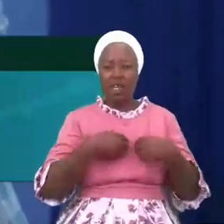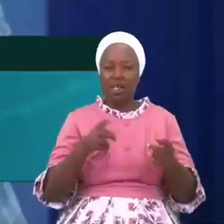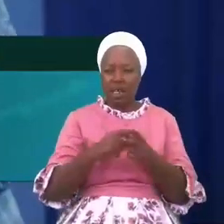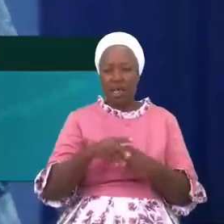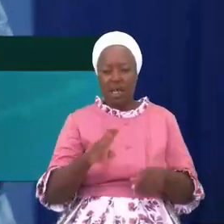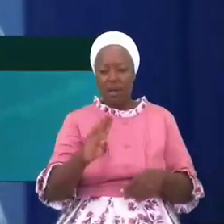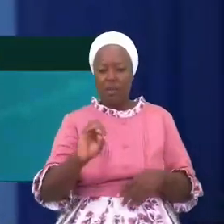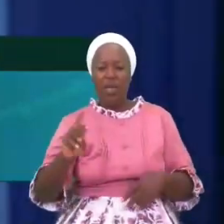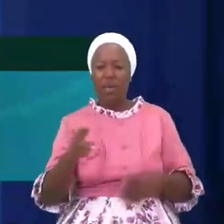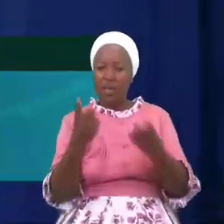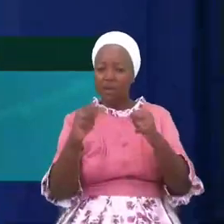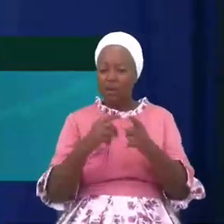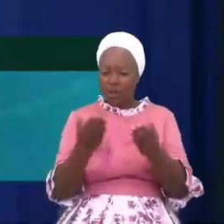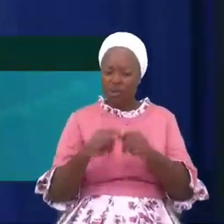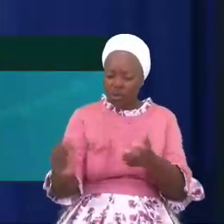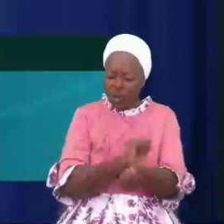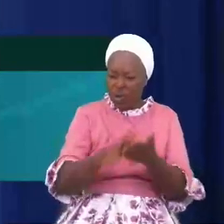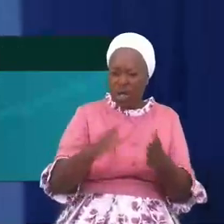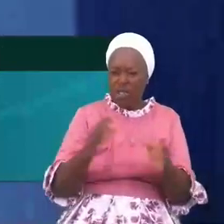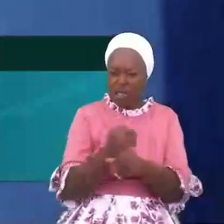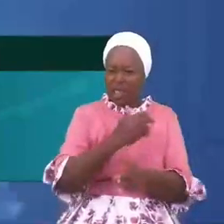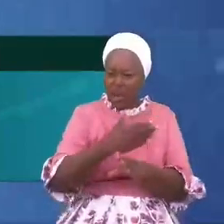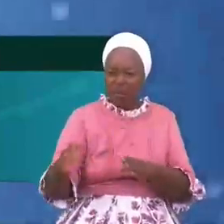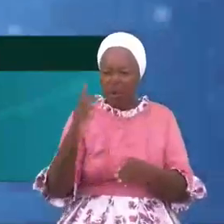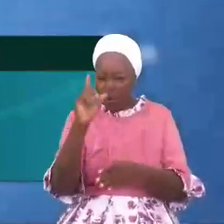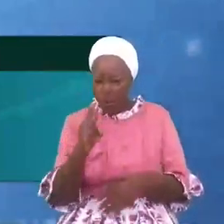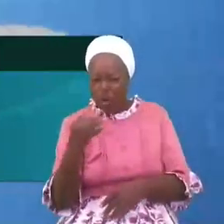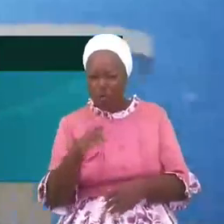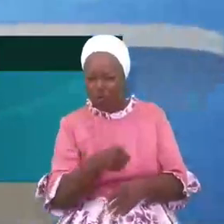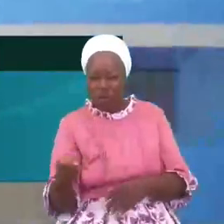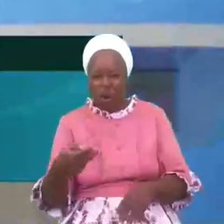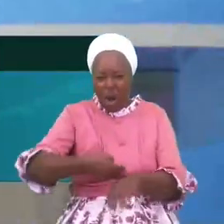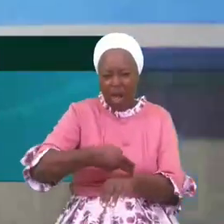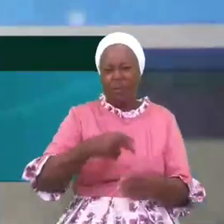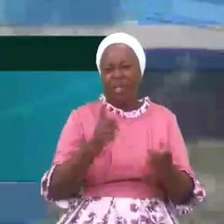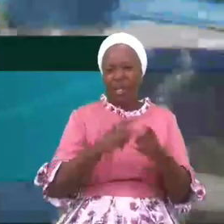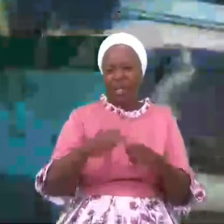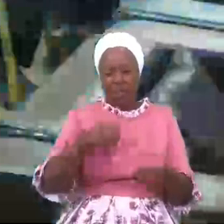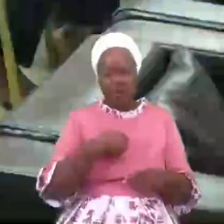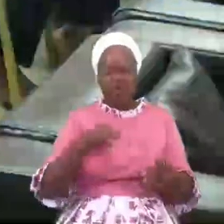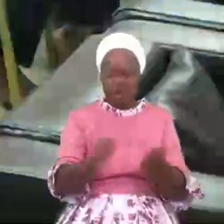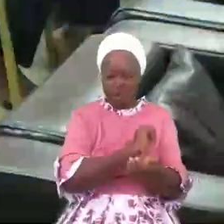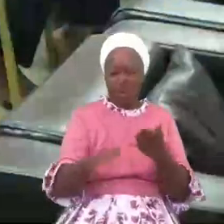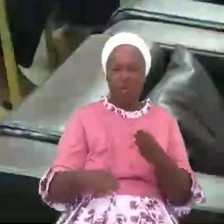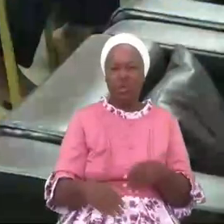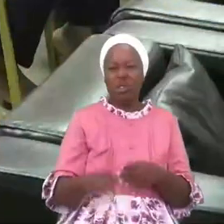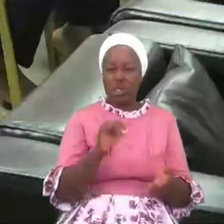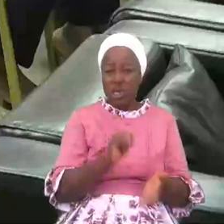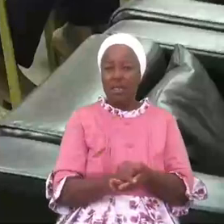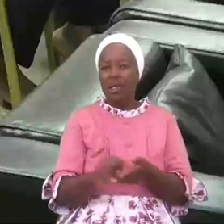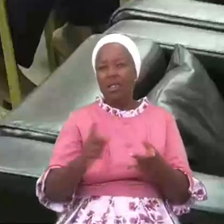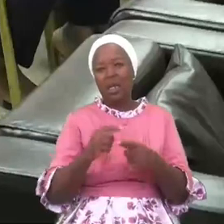venu, voulant détruire, prendre l'un de ses agneaux. Il dit, je l'ai détruit.